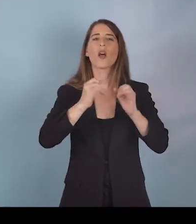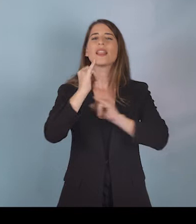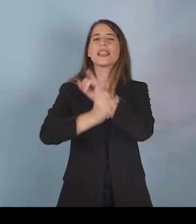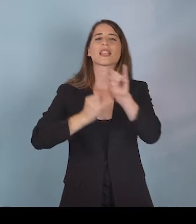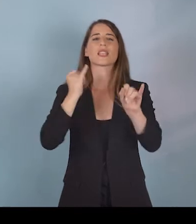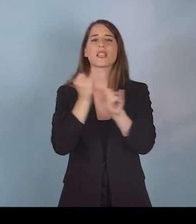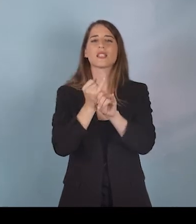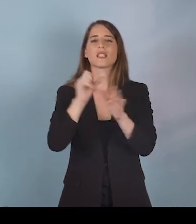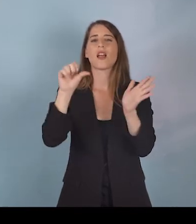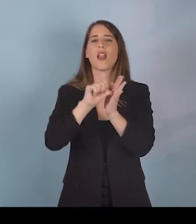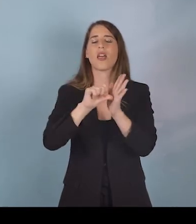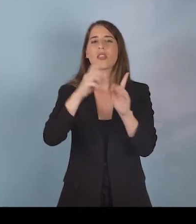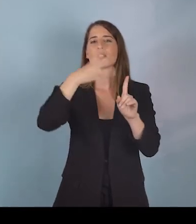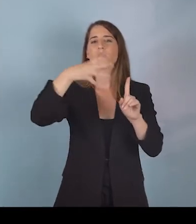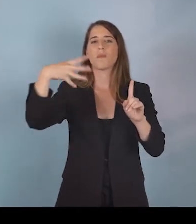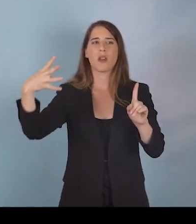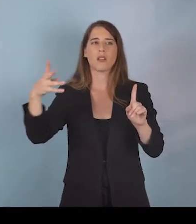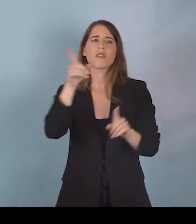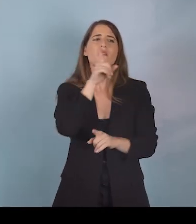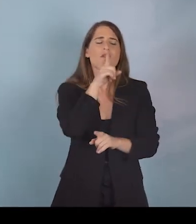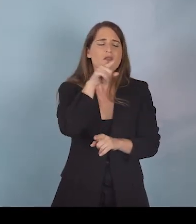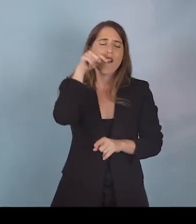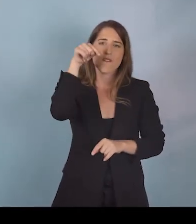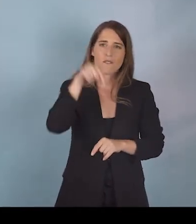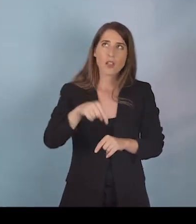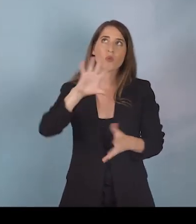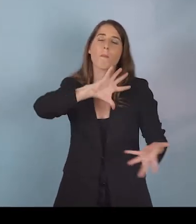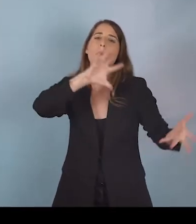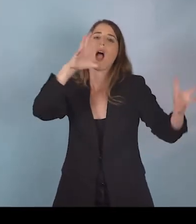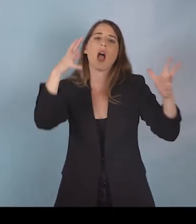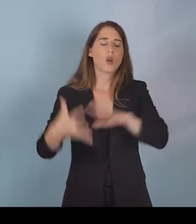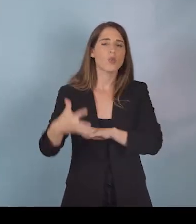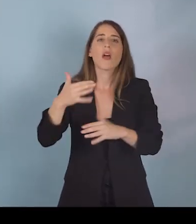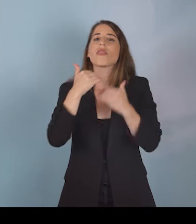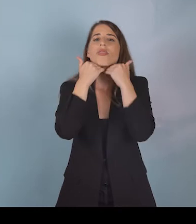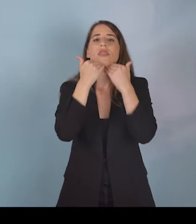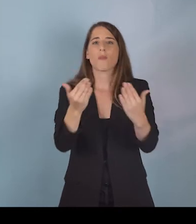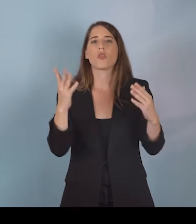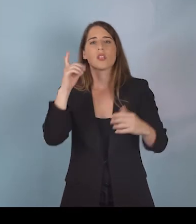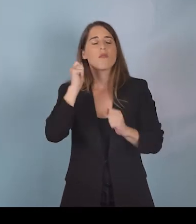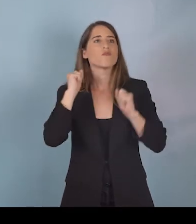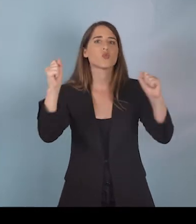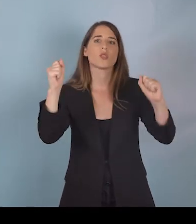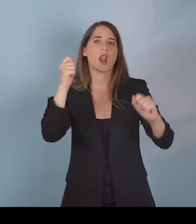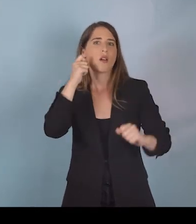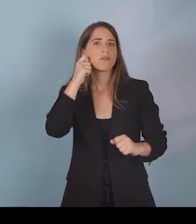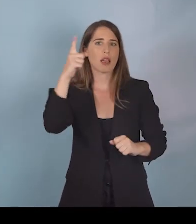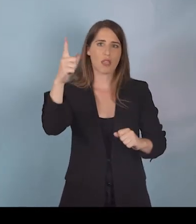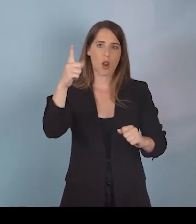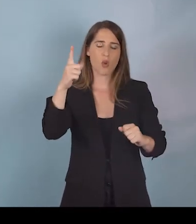οι διοργανώσεις υπερηφάνειας ανά τον κόσμο, φέτος δεν έγινε δυνατόν να πραγματοποιηθούν λόγω της πανδημίας του